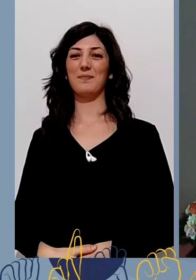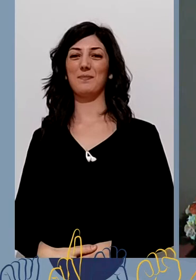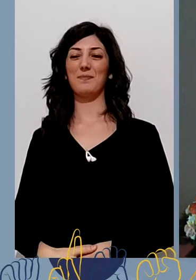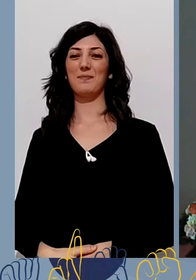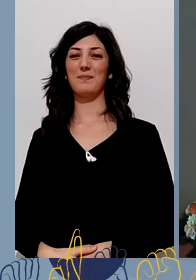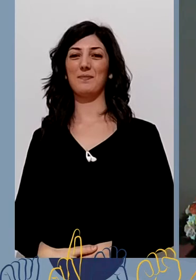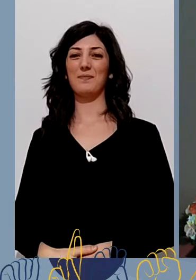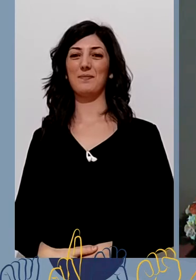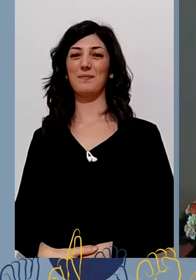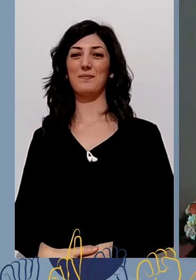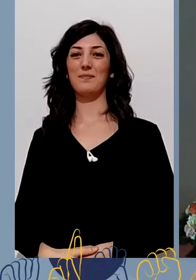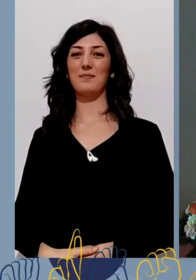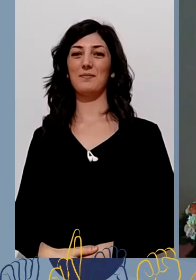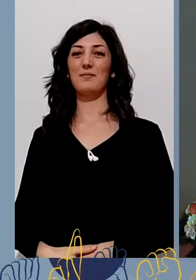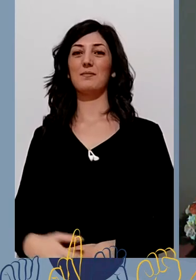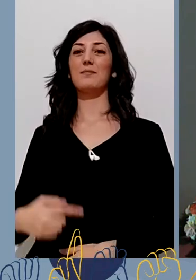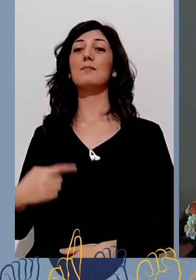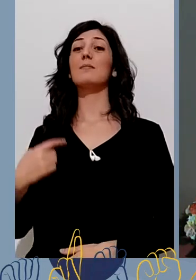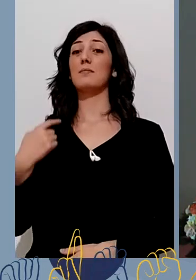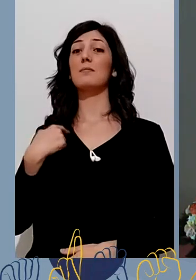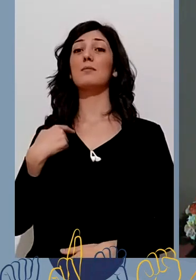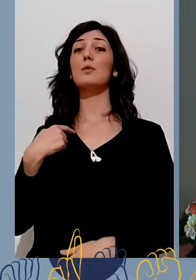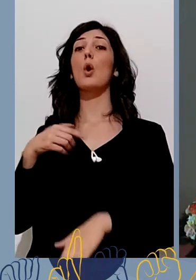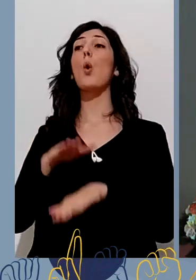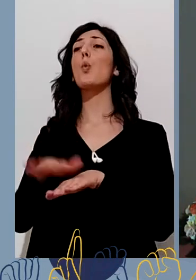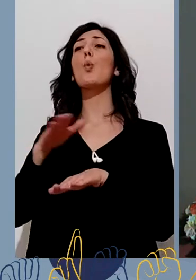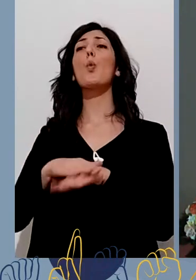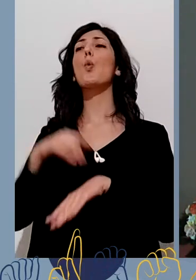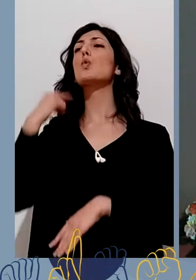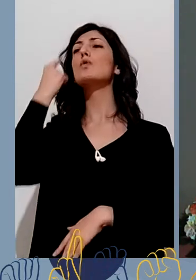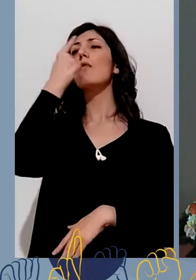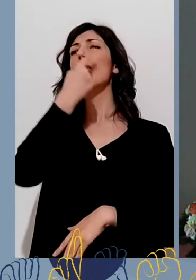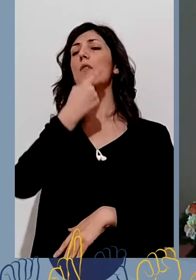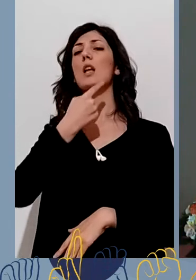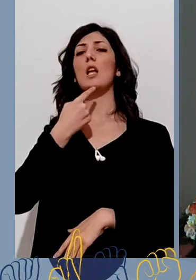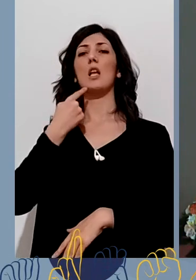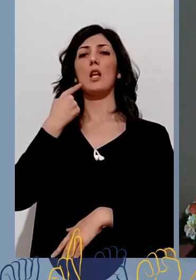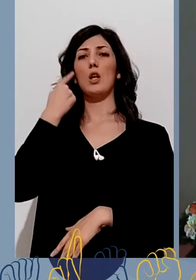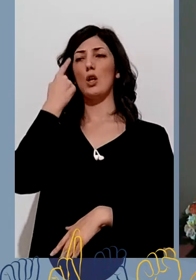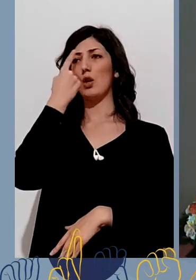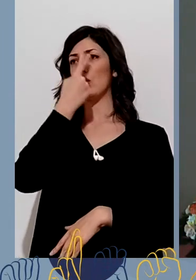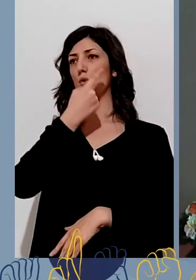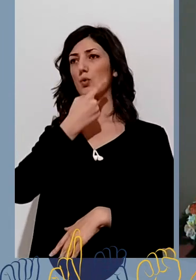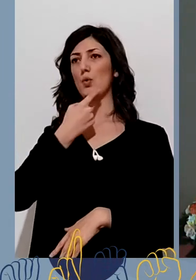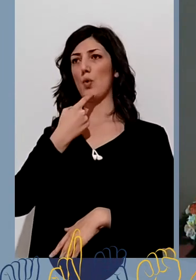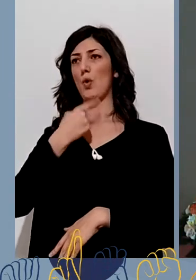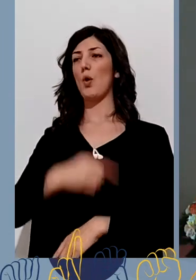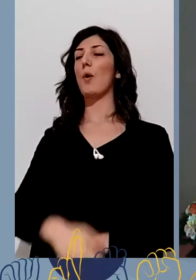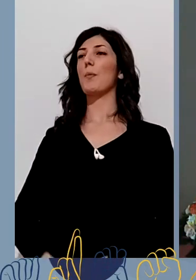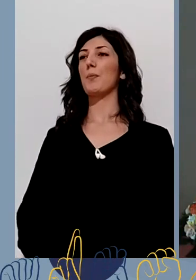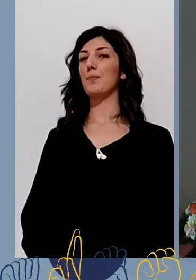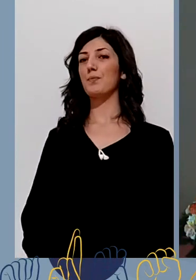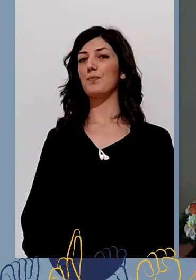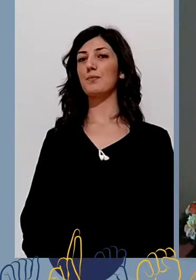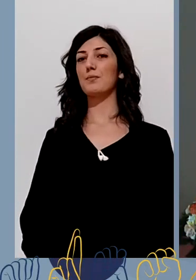Io lo do con la lingua, con l'espressione facciale, e mi metto in una certa posizione in modo tale che